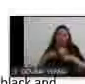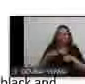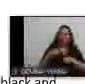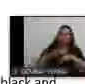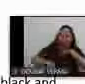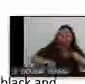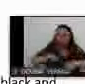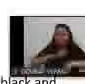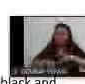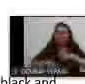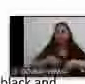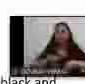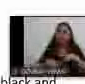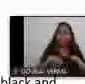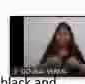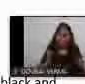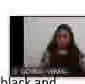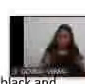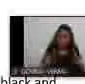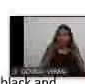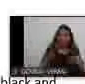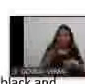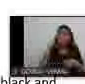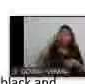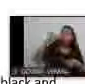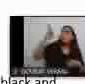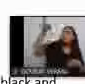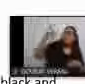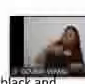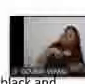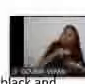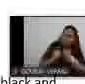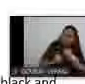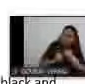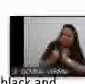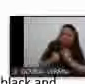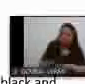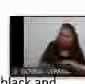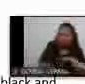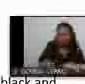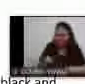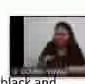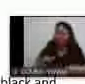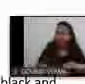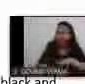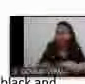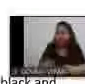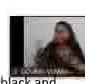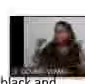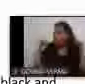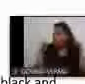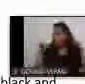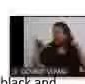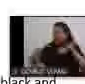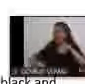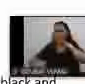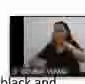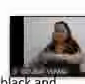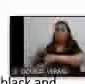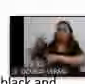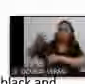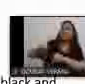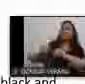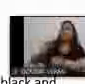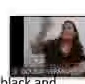इंटेग्रेट करते हैं. मेरे को देख के वो टॉय ऊपर है तो उसको उठाना है, तो वो स्लोली चेयर को पकड़ के ऊपर लेने की